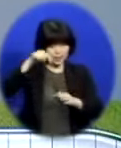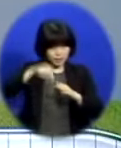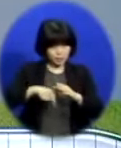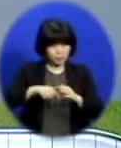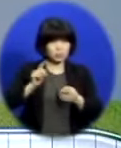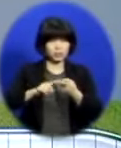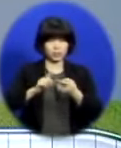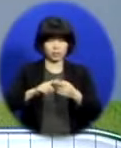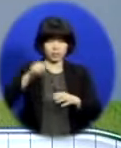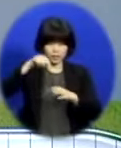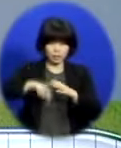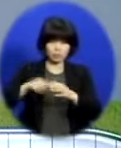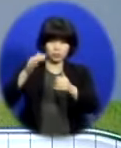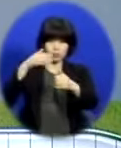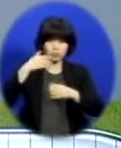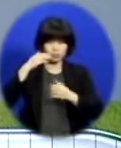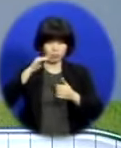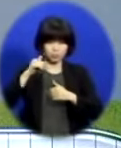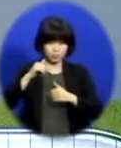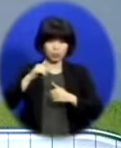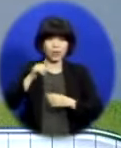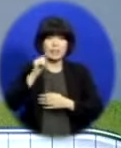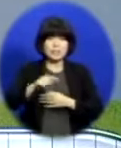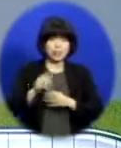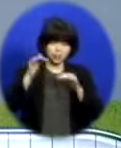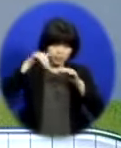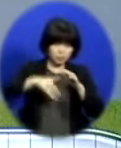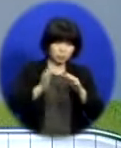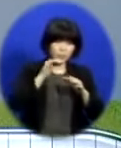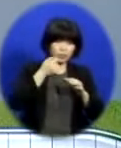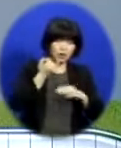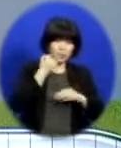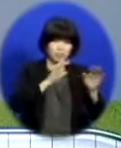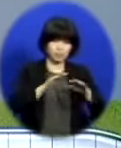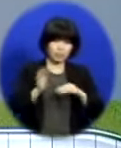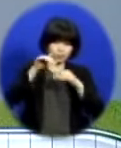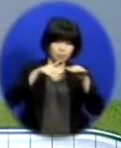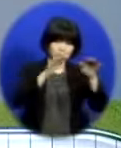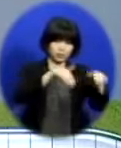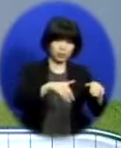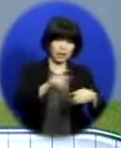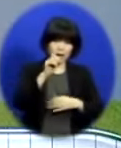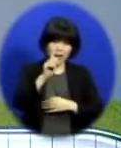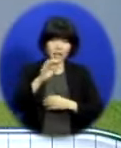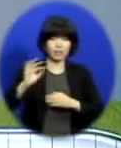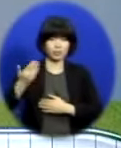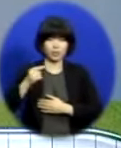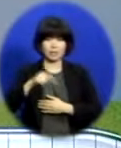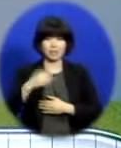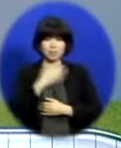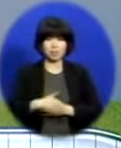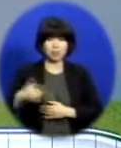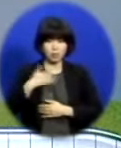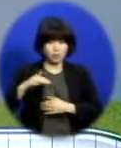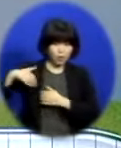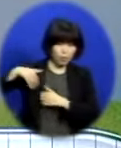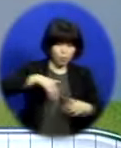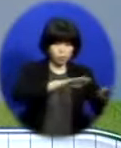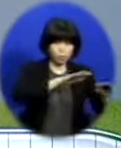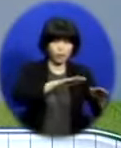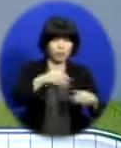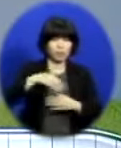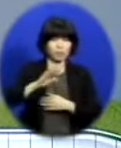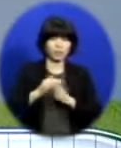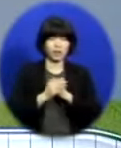부르며 주님께서 일으키시는 저 파도의 물결은 모두 한덩이가 되어이 몸을 휩쓸고 지나갑니다